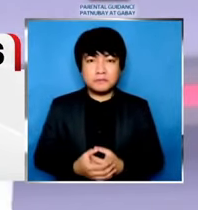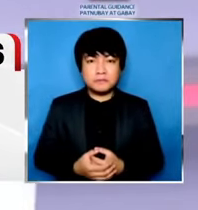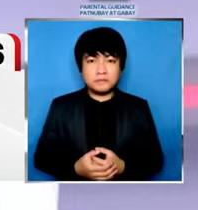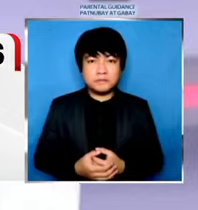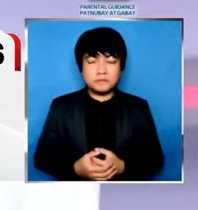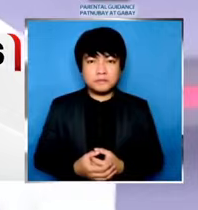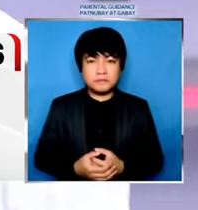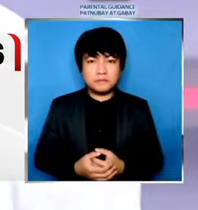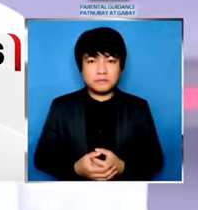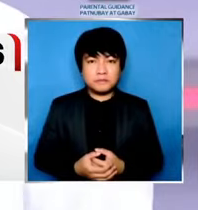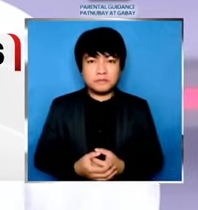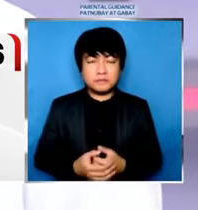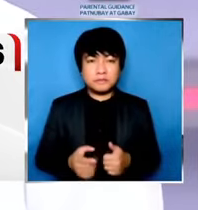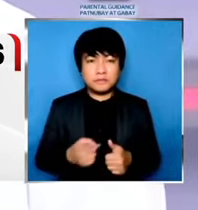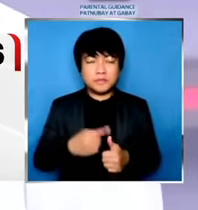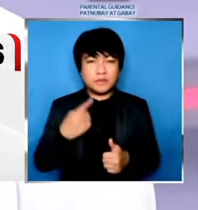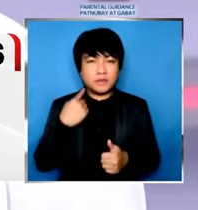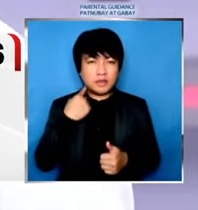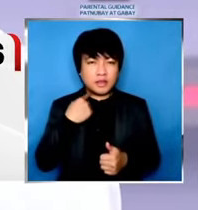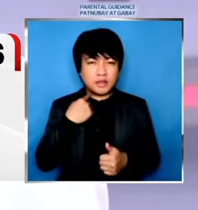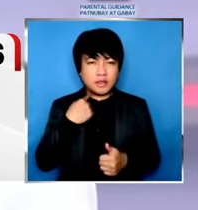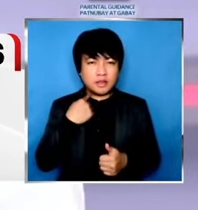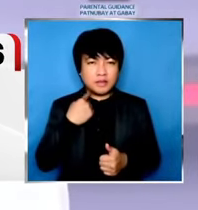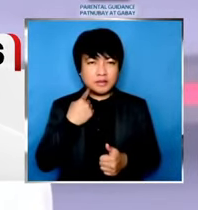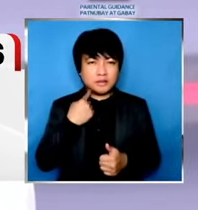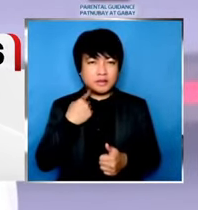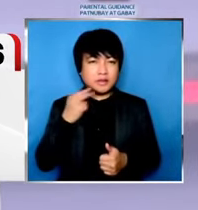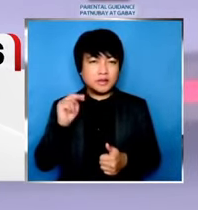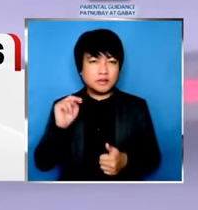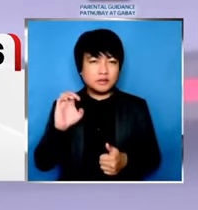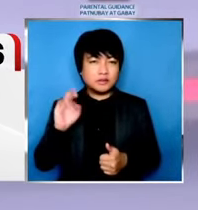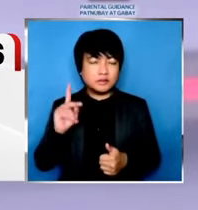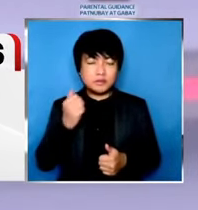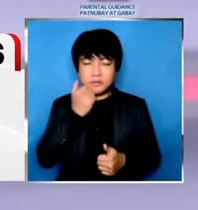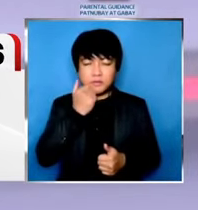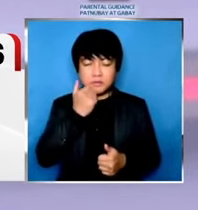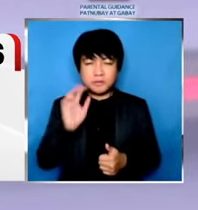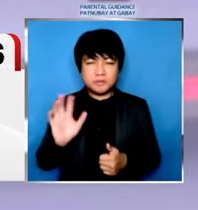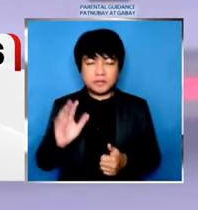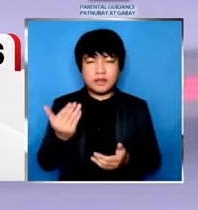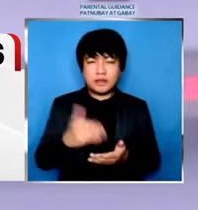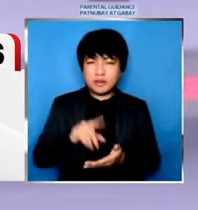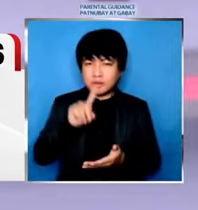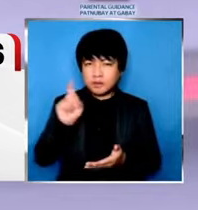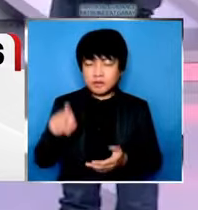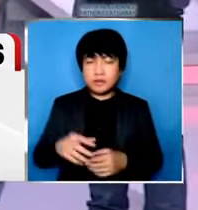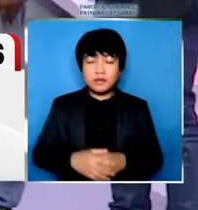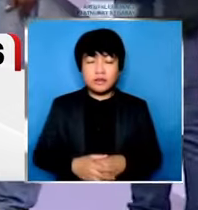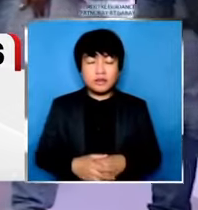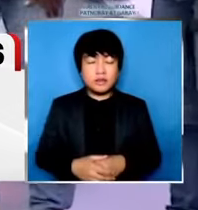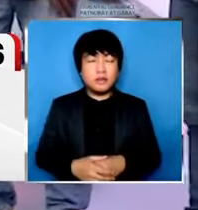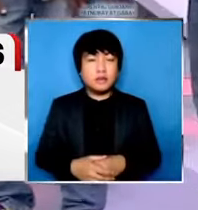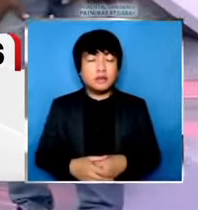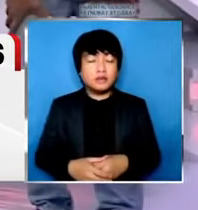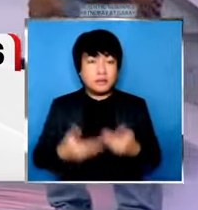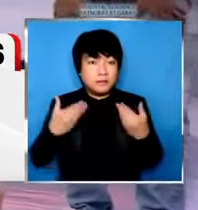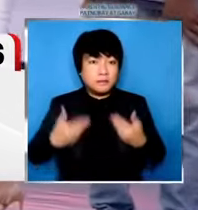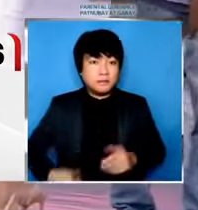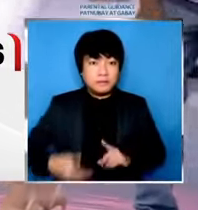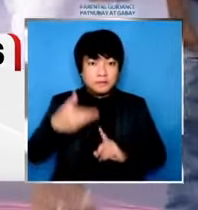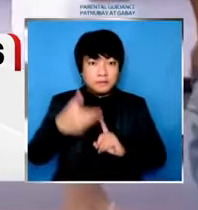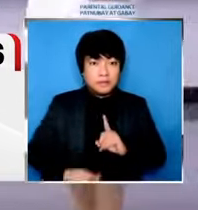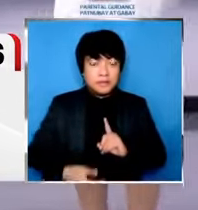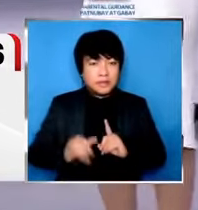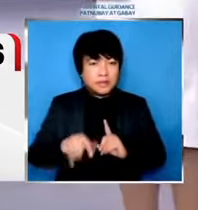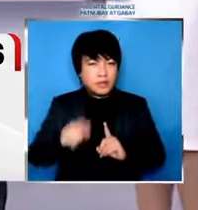Leeg po. Mali. Mali. Ulitin ko ang tanong. Sa limang panlabas sa bahagi ng katawan ng tao na magkapares mula